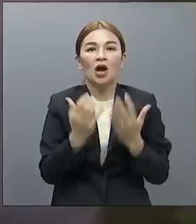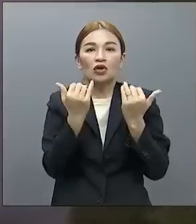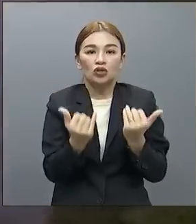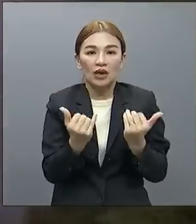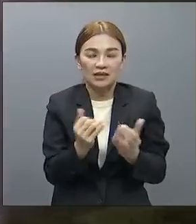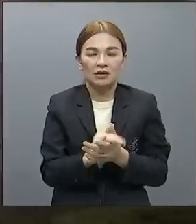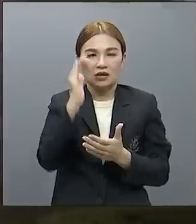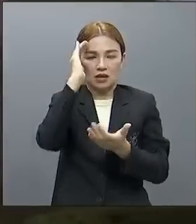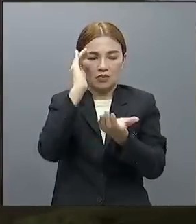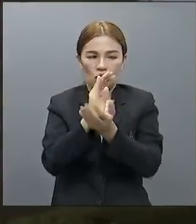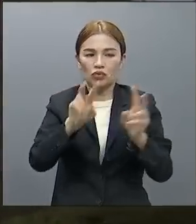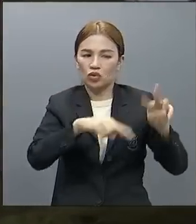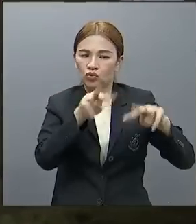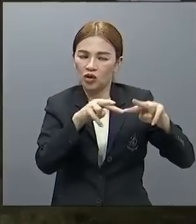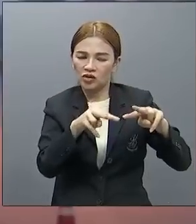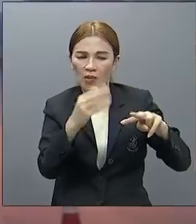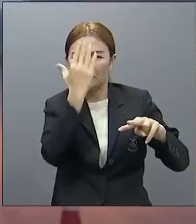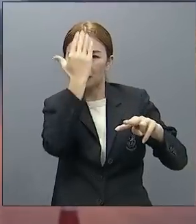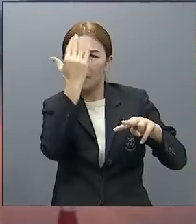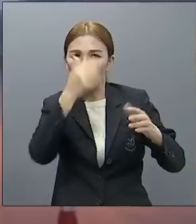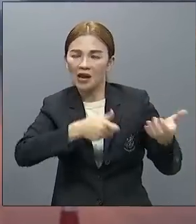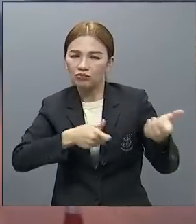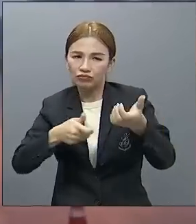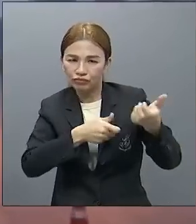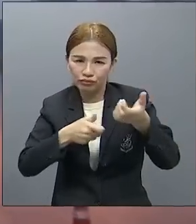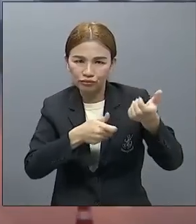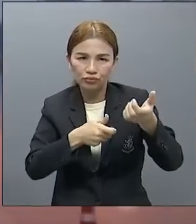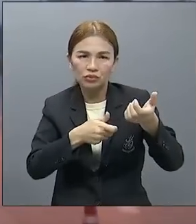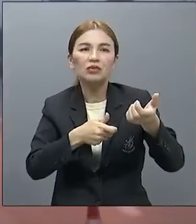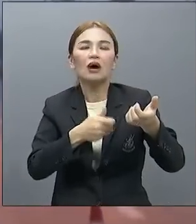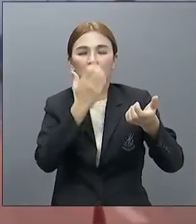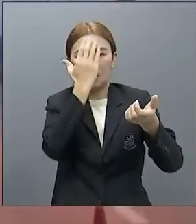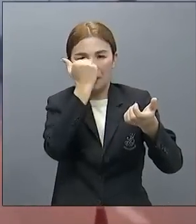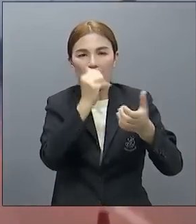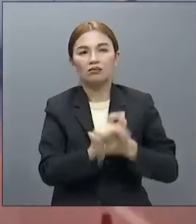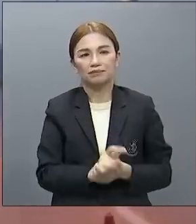การสอบสวนสาเหตุของการก่อเหตุที่นำเอาอาวุธสงครามมากราดยิงค่ะ